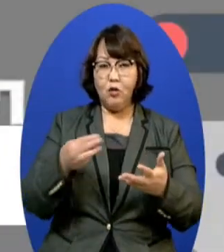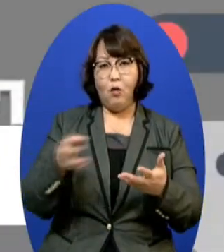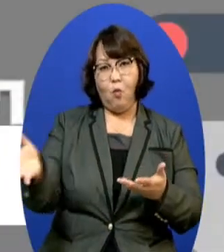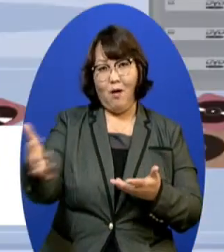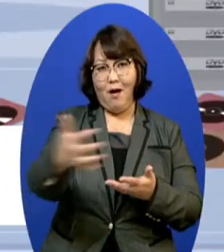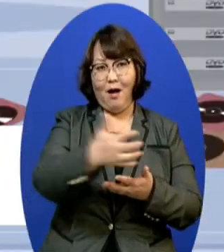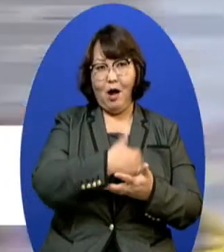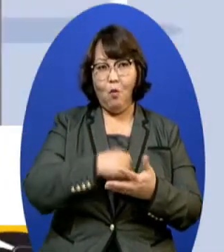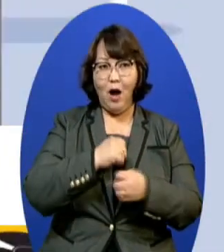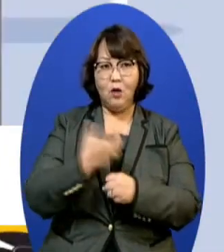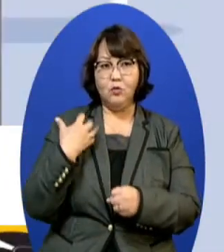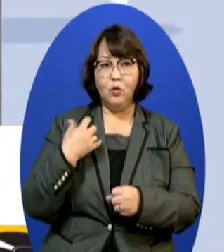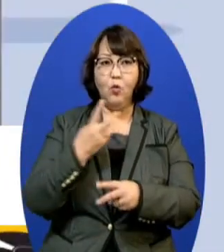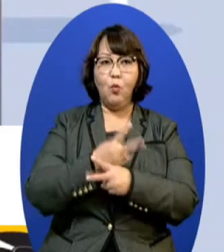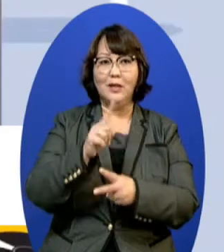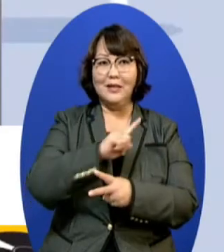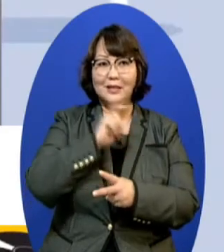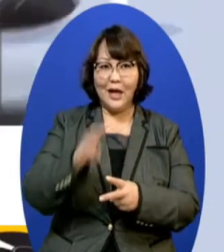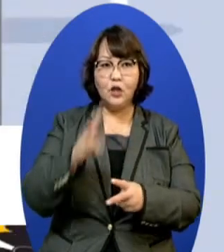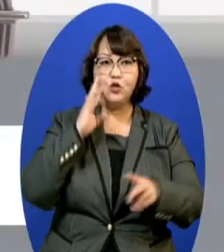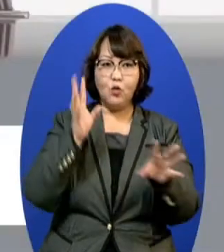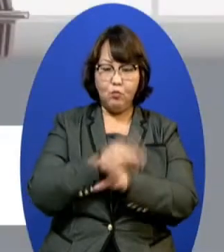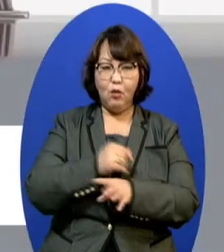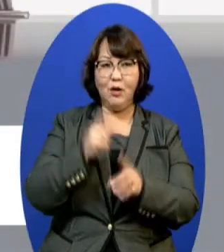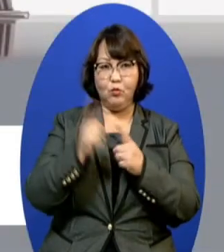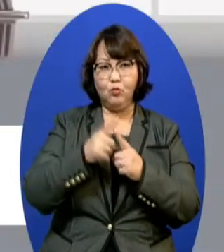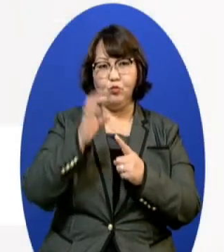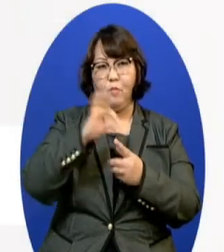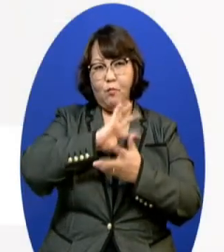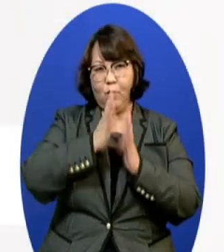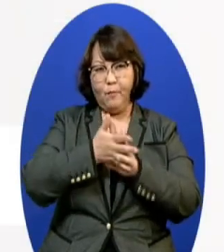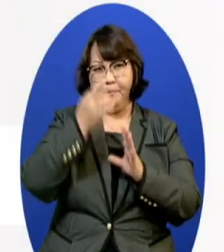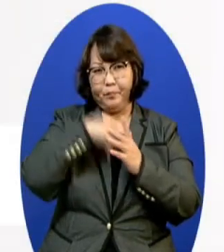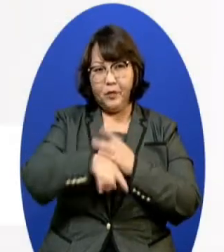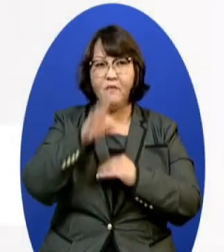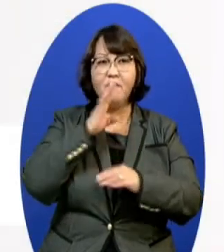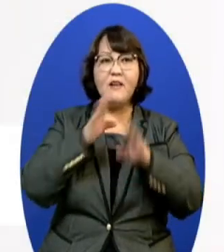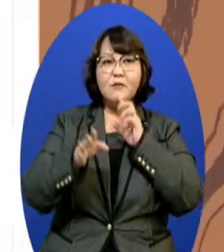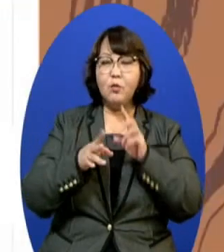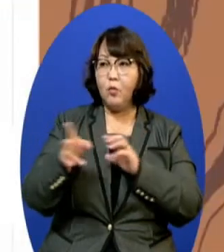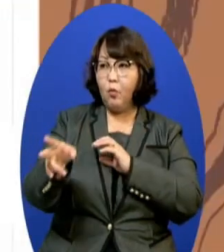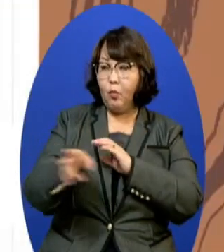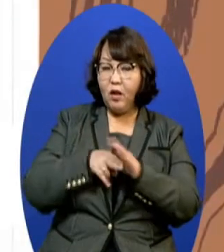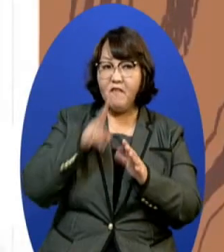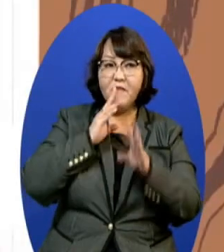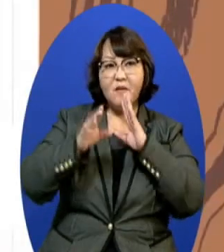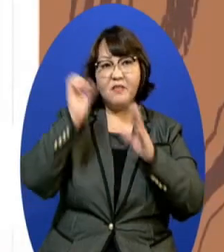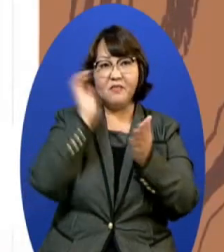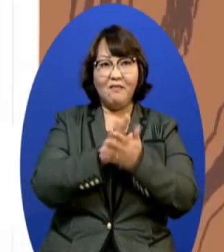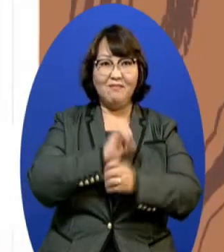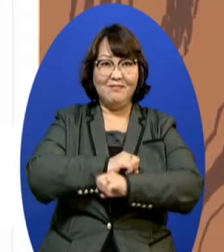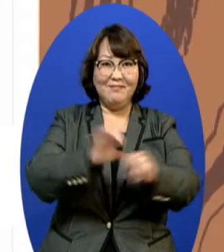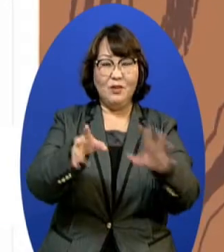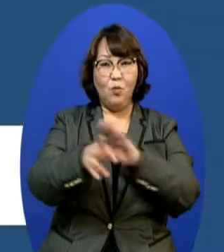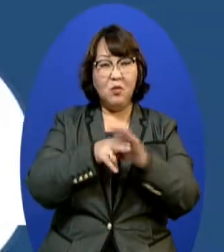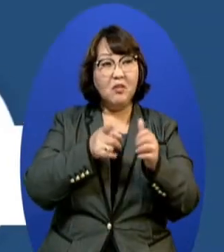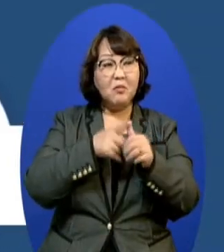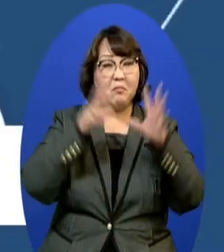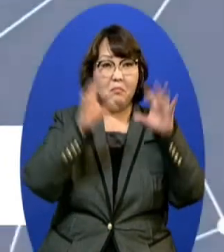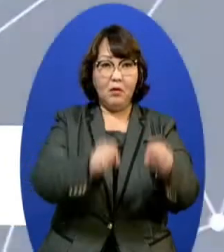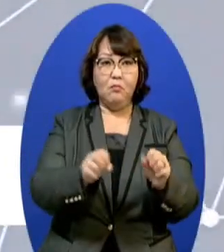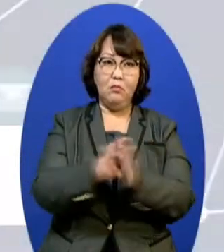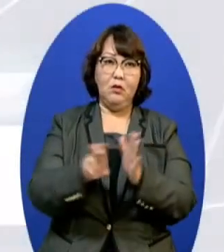мэт хариуцлагын заалтыг зохицуулж өгсөн хэдий ч хувийн цахим сүлжээ буюу Facebook-ээр нийтэд хүрсэн тохиолдолд хулгайчийг барих боломж